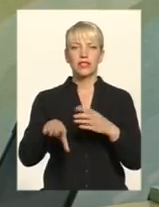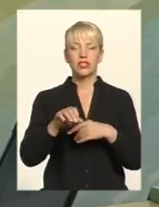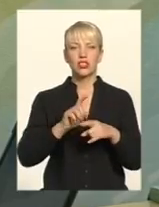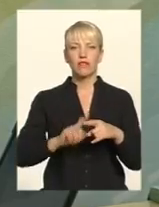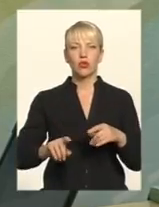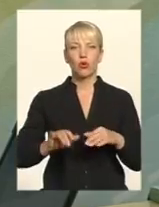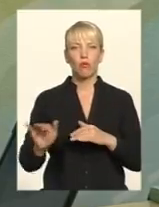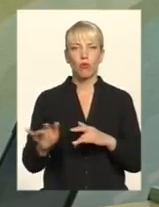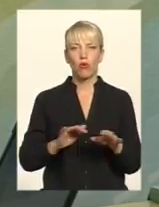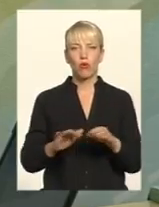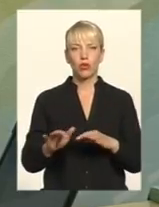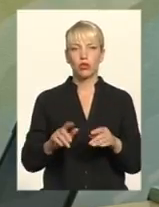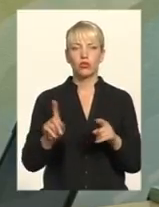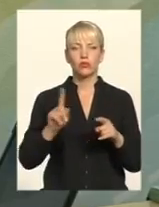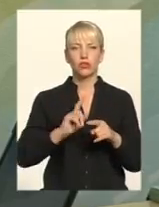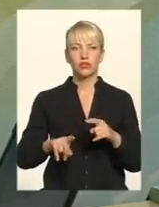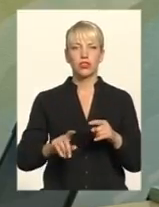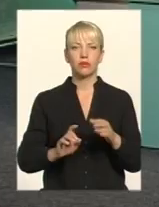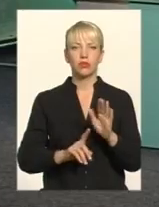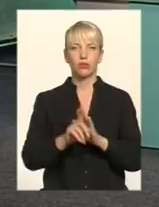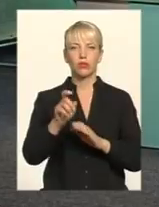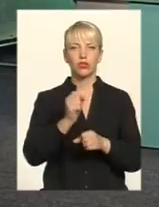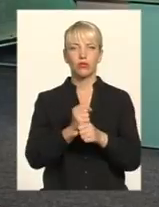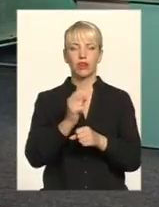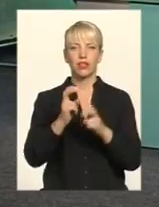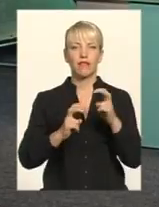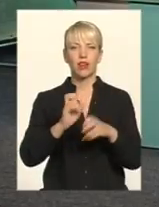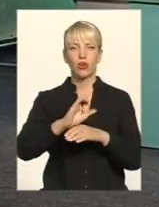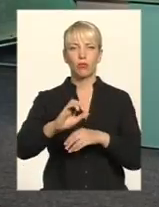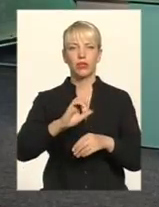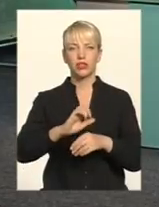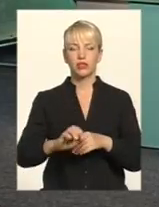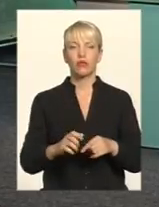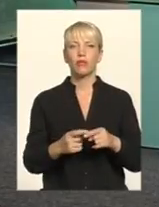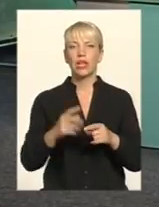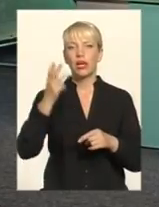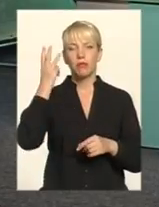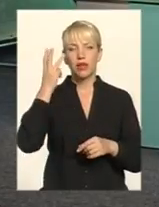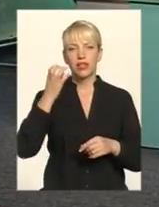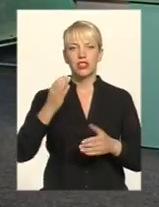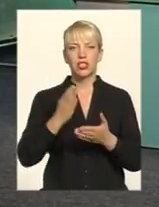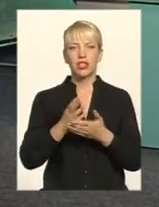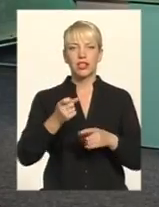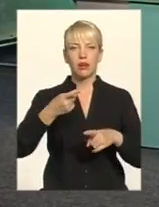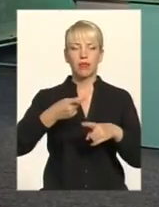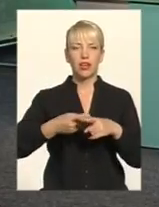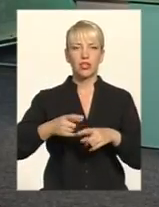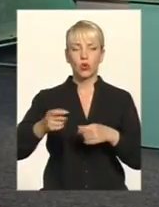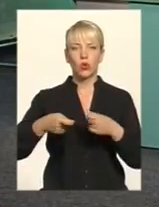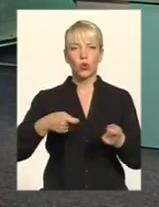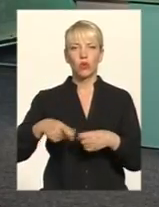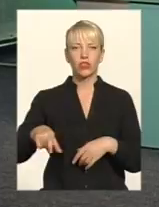щоб швидше запускати виробництво. Михайло Васильович, Хмельниччина знаходиться на перетині торгових шляхів, і цей